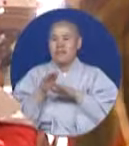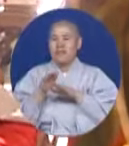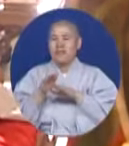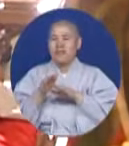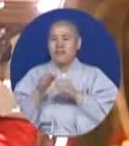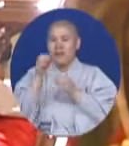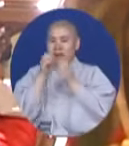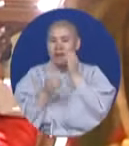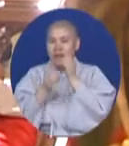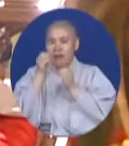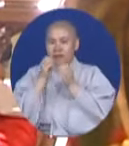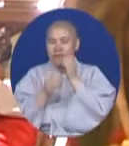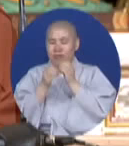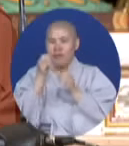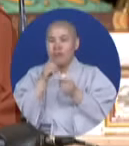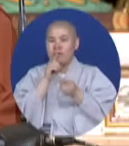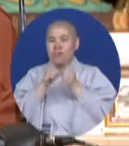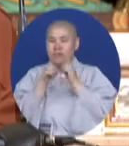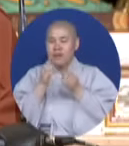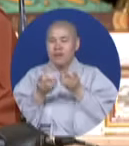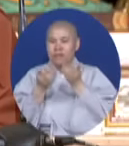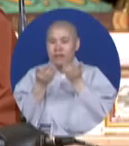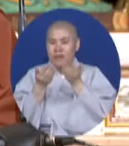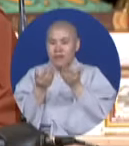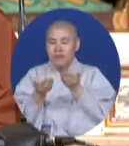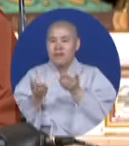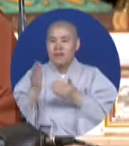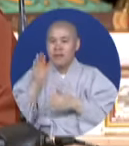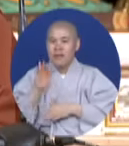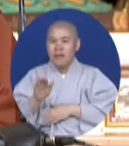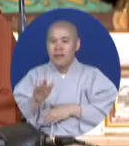개성으로 말씀하는 게 있는데 그게 뭐냐